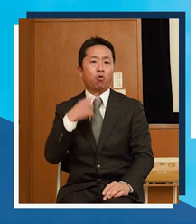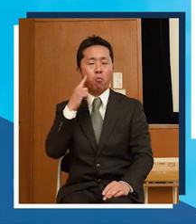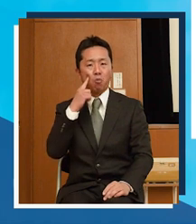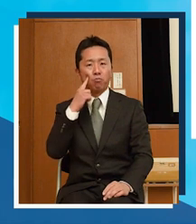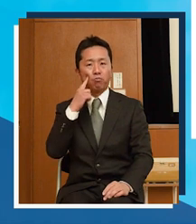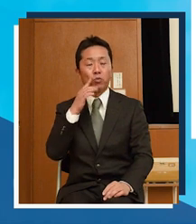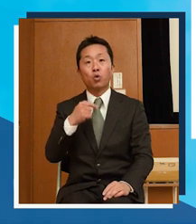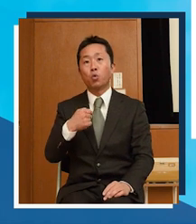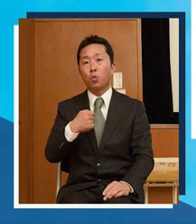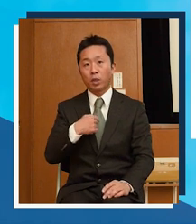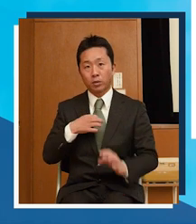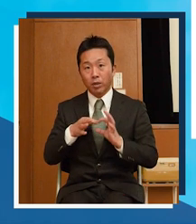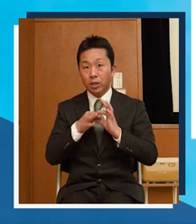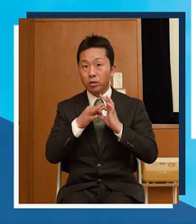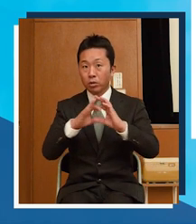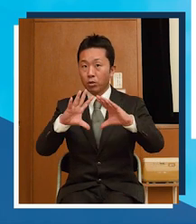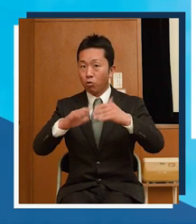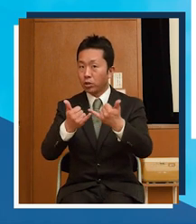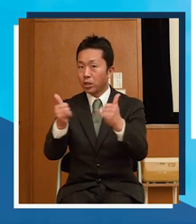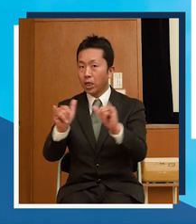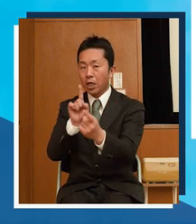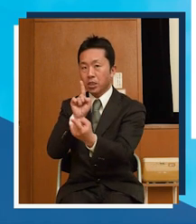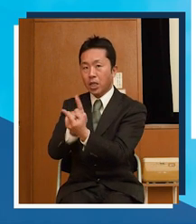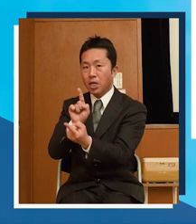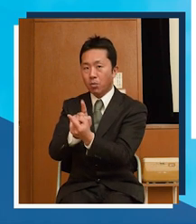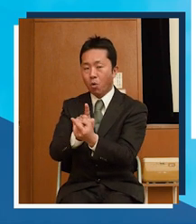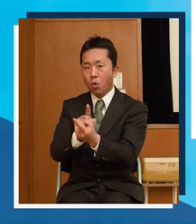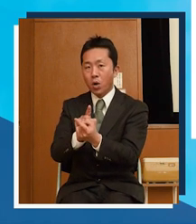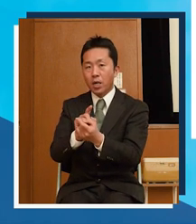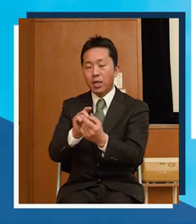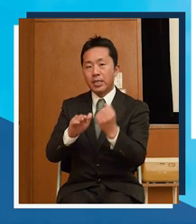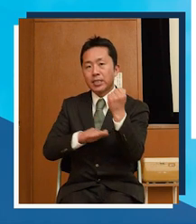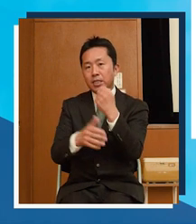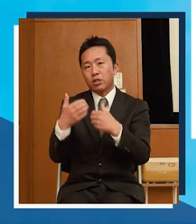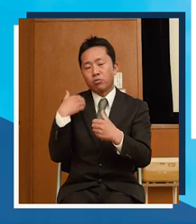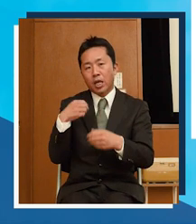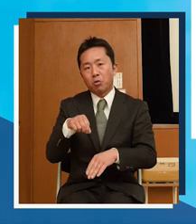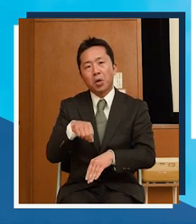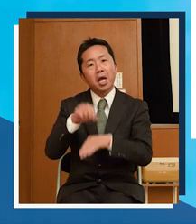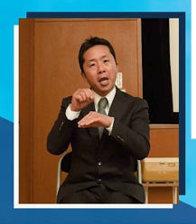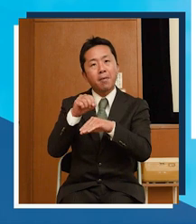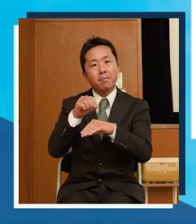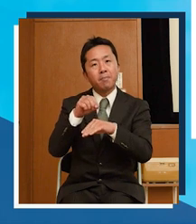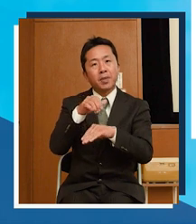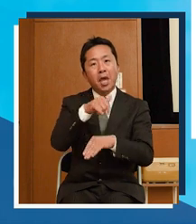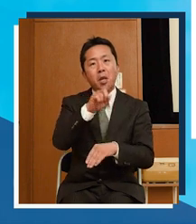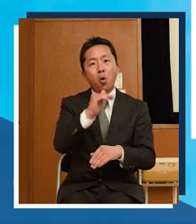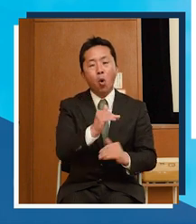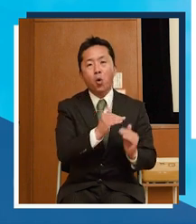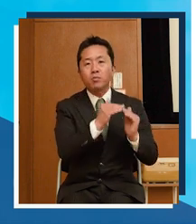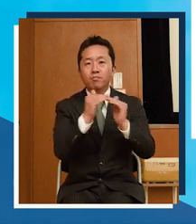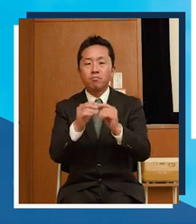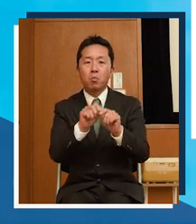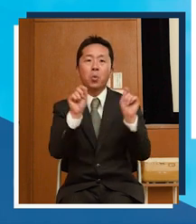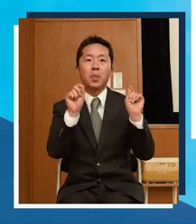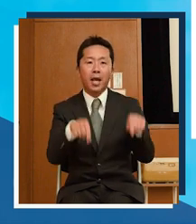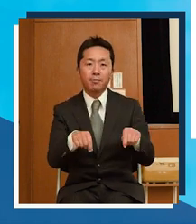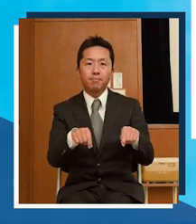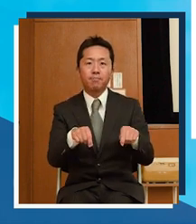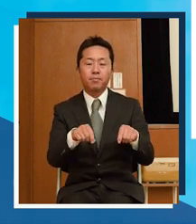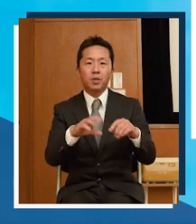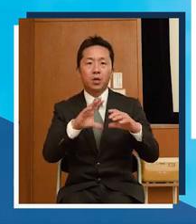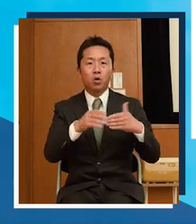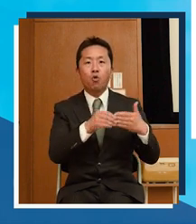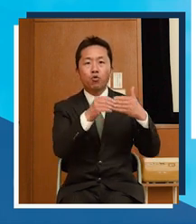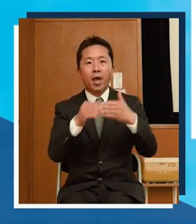は引き続き国際社会に対しても沖縄の基地負担の軽減辺野古新基地建設問題国連関係者の沖縄への